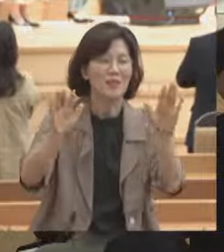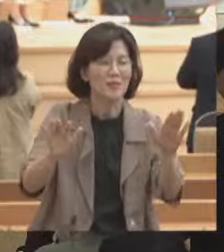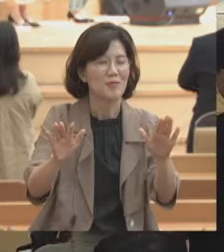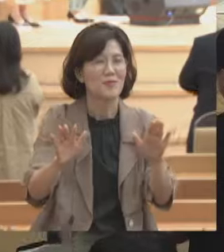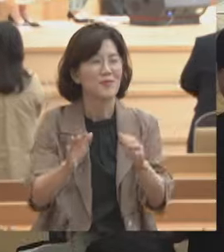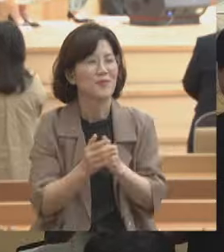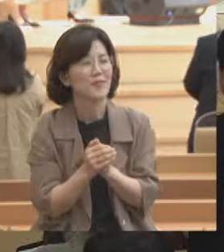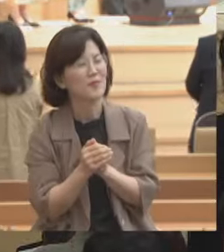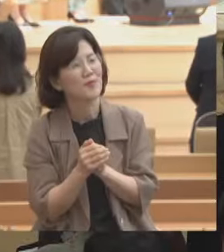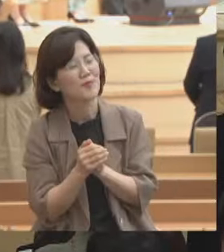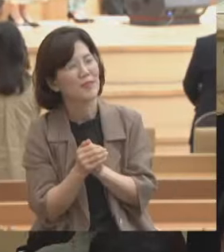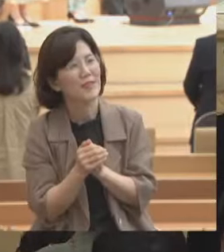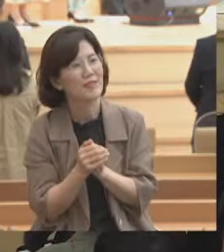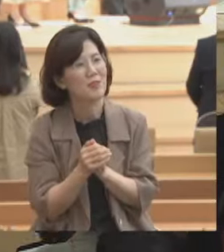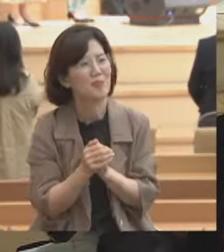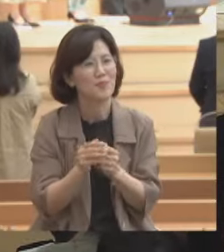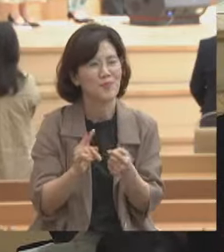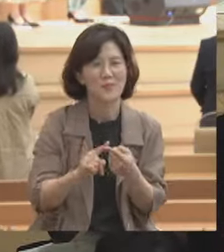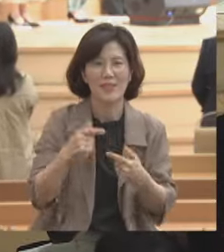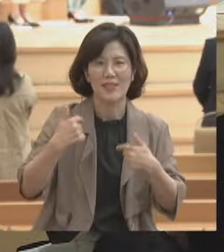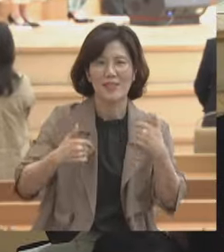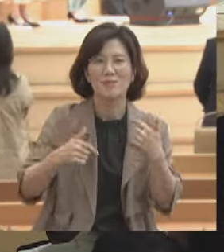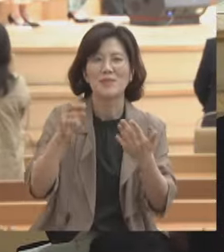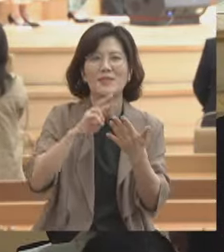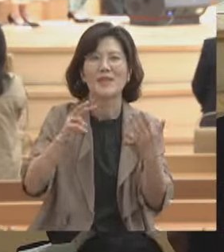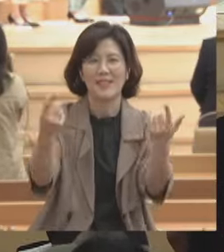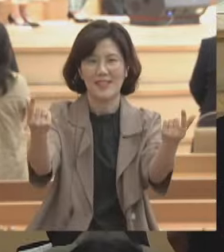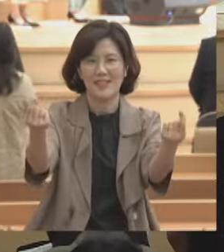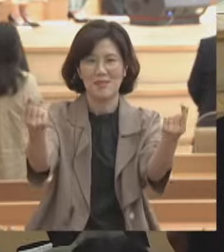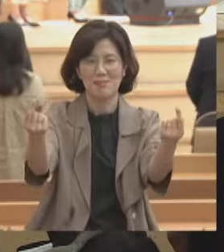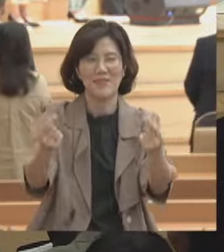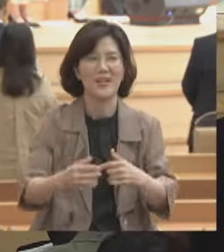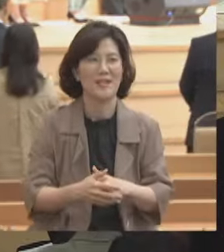자리에서 일어선 채로 우리 같이 함께 기쁨을 함께 찬양하며 나아갑시다.